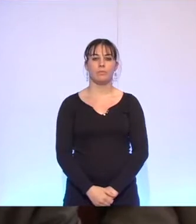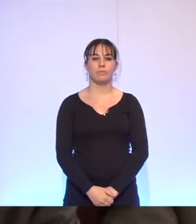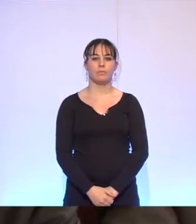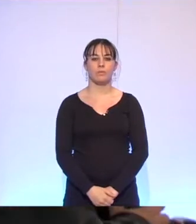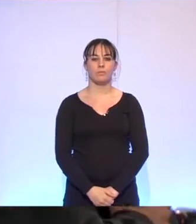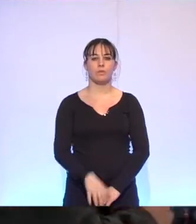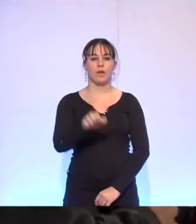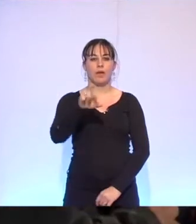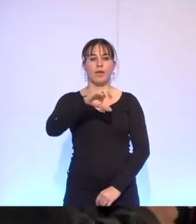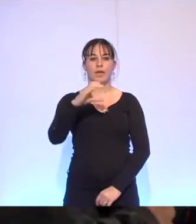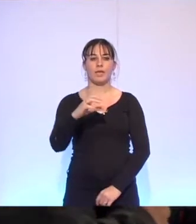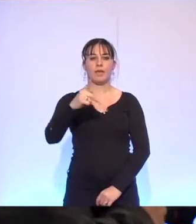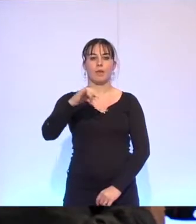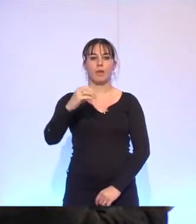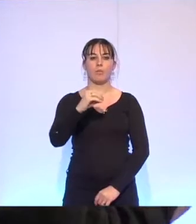Éric Piolle.